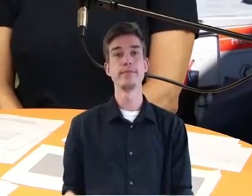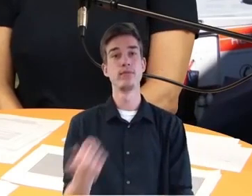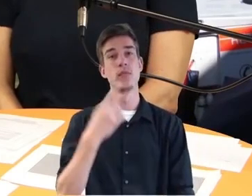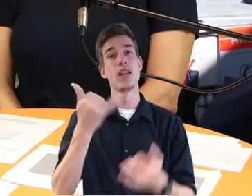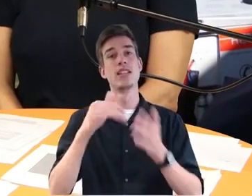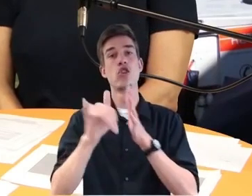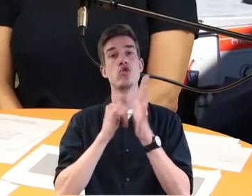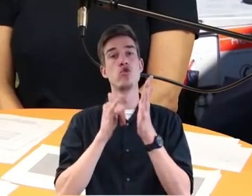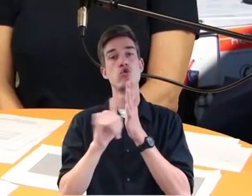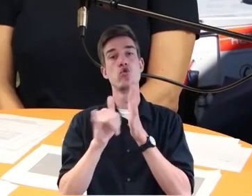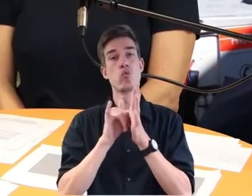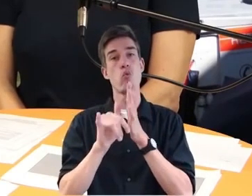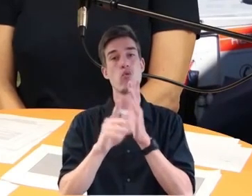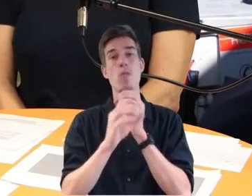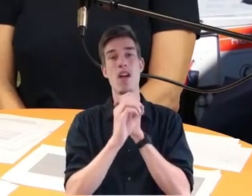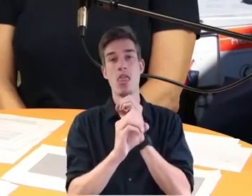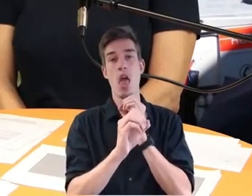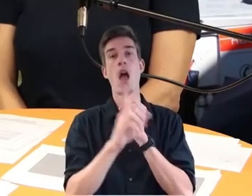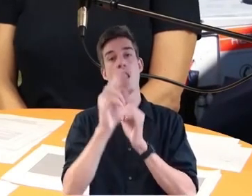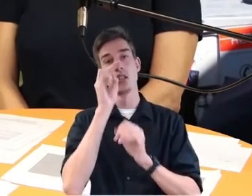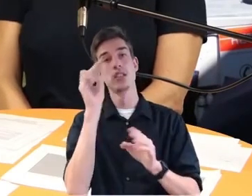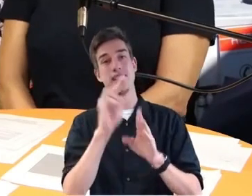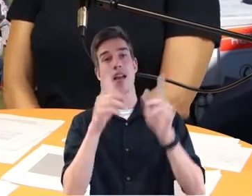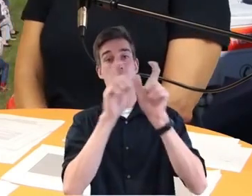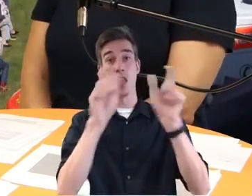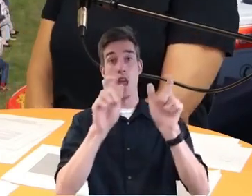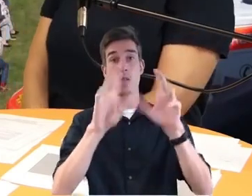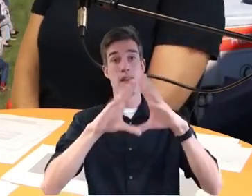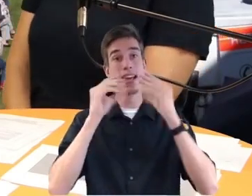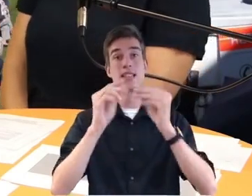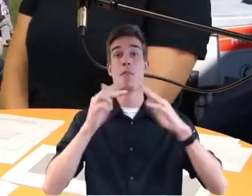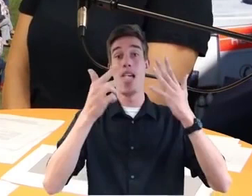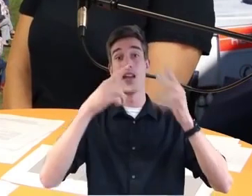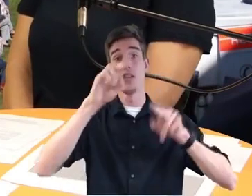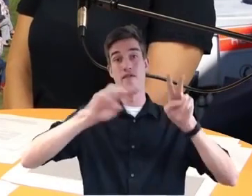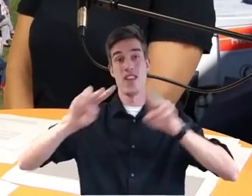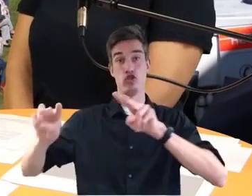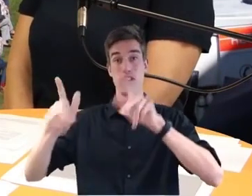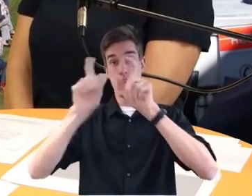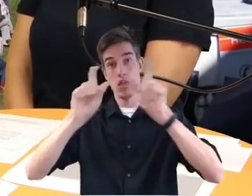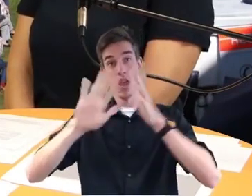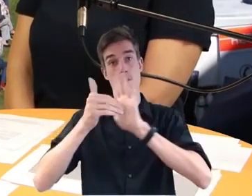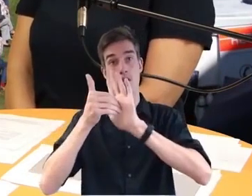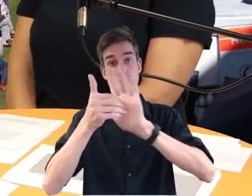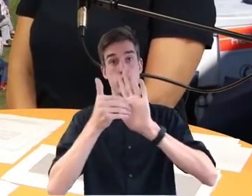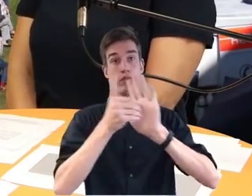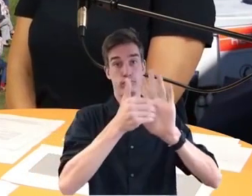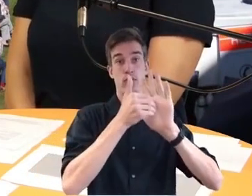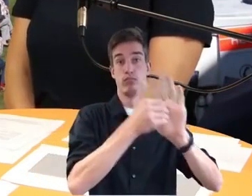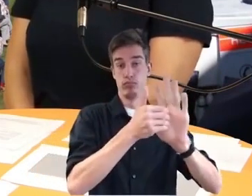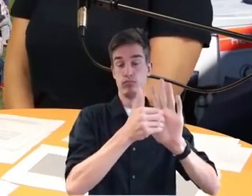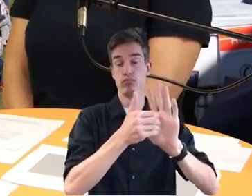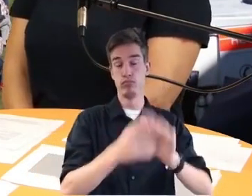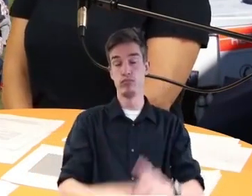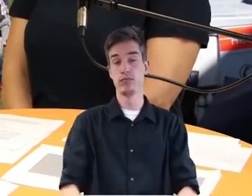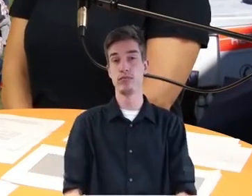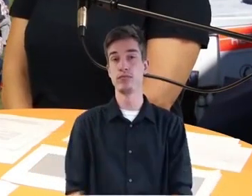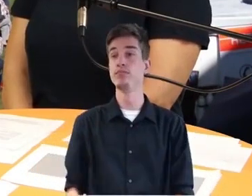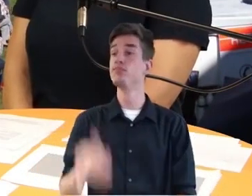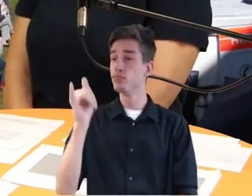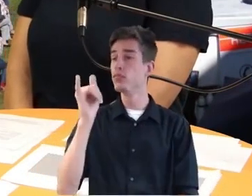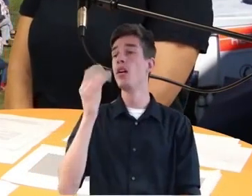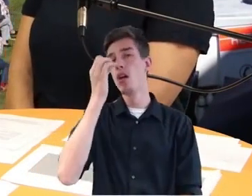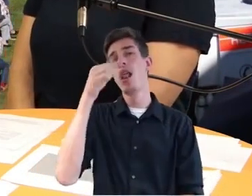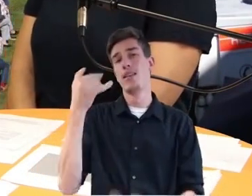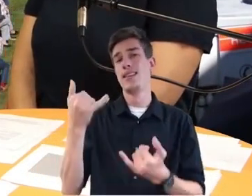unser YouTube-Kanal, wo man eben auch sieht, die Themen, 8 verschiedene Themen haben wir da umgesetzt, Genau, also das ist eine